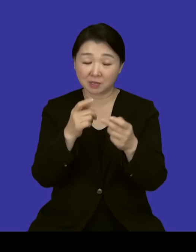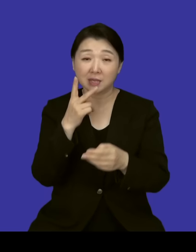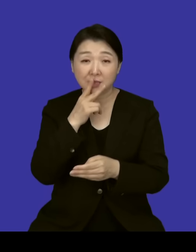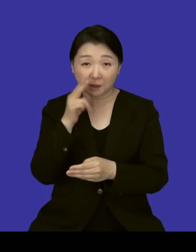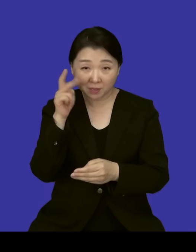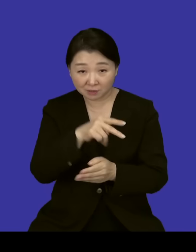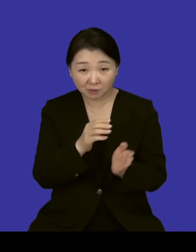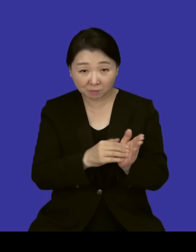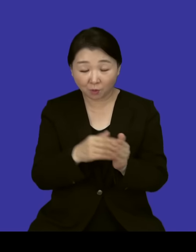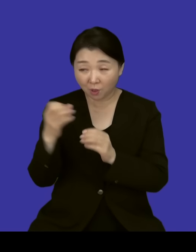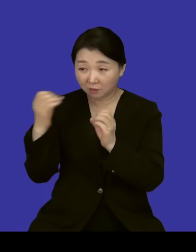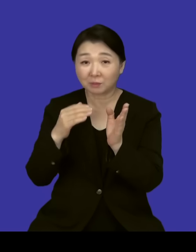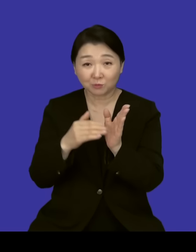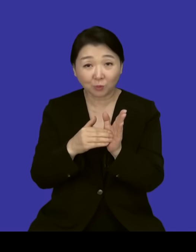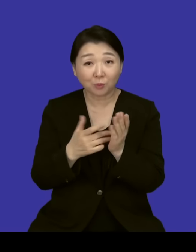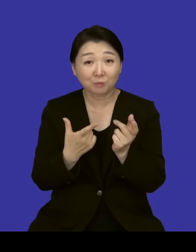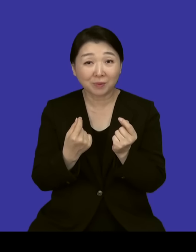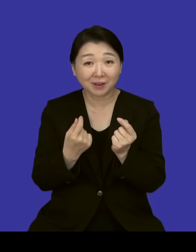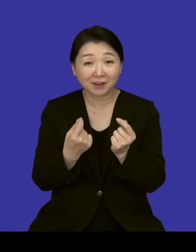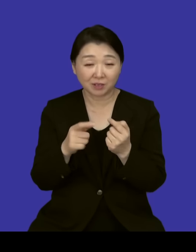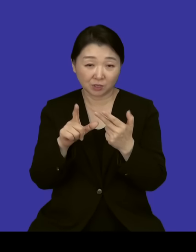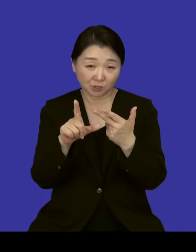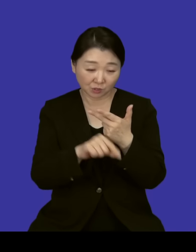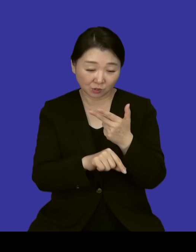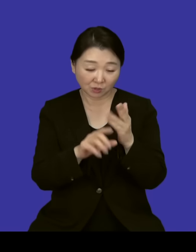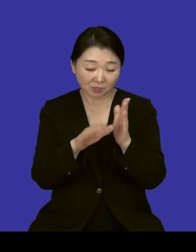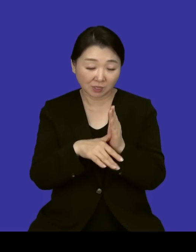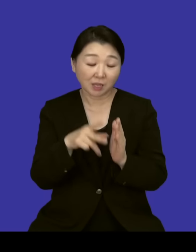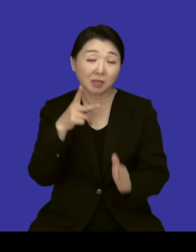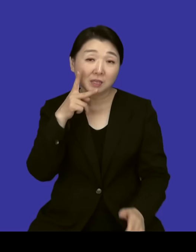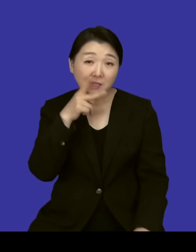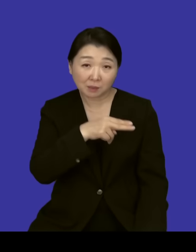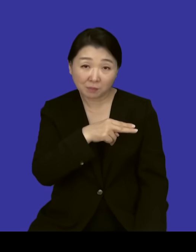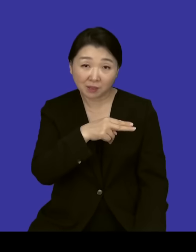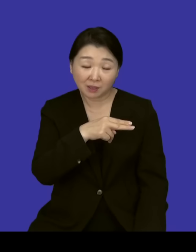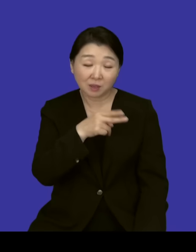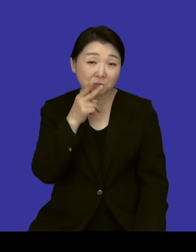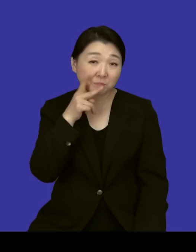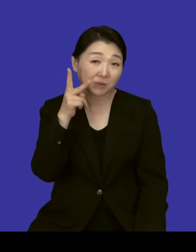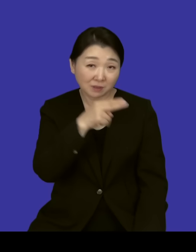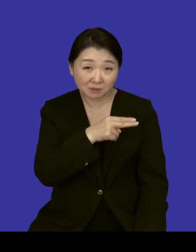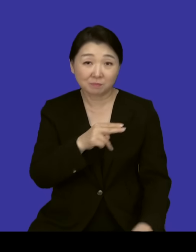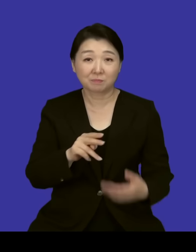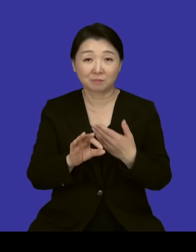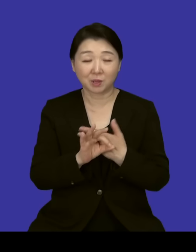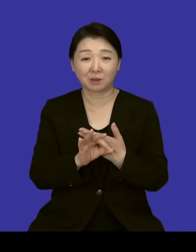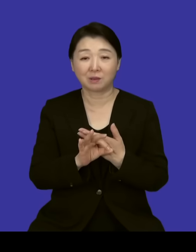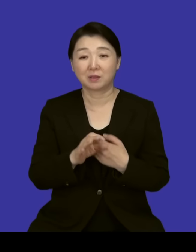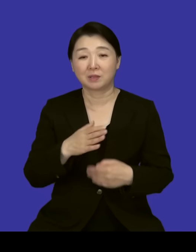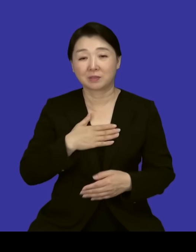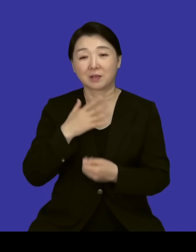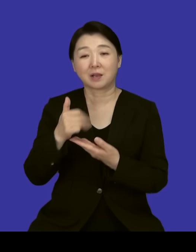되면, 왜냐면 응답을 주셨잖아요. 네네. 7월 달에 만약에 그 형님이 담배를 끊게 되면